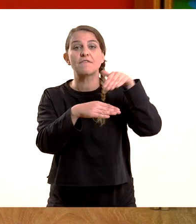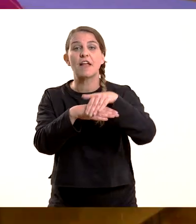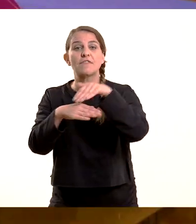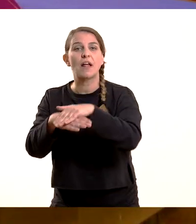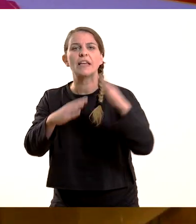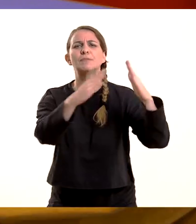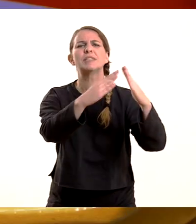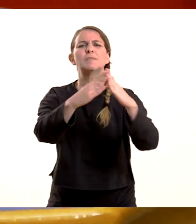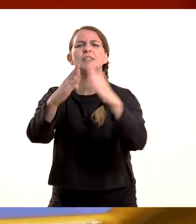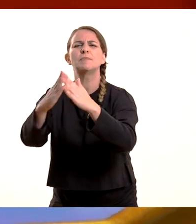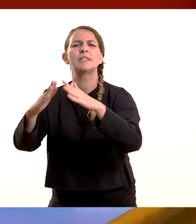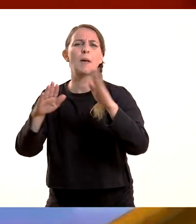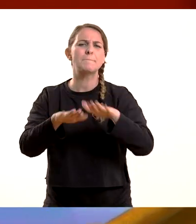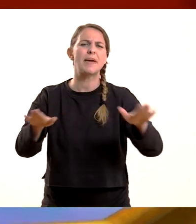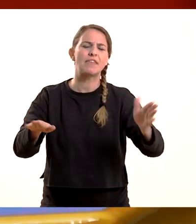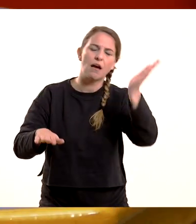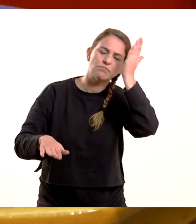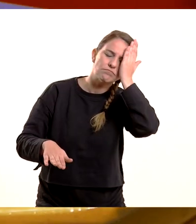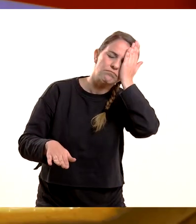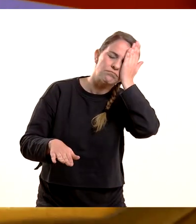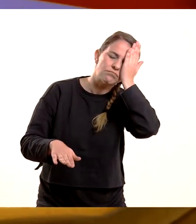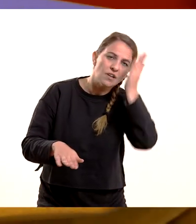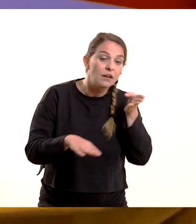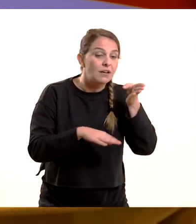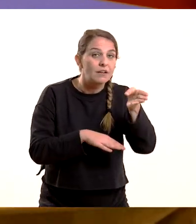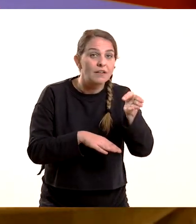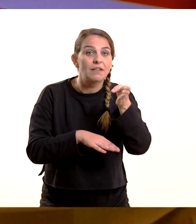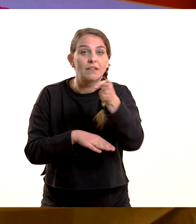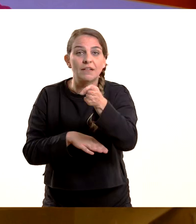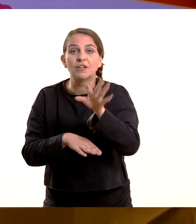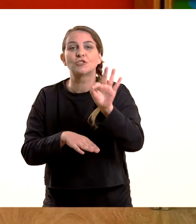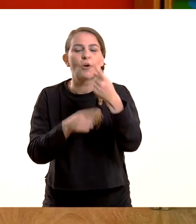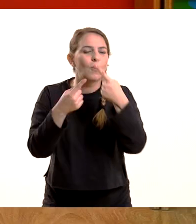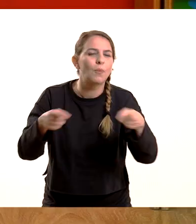κοιμούνται να τους τραγουδά αυτή τη γλυκιά και υπέροχη μελωδία.